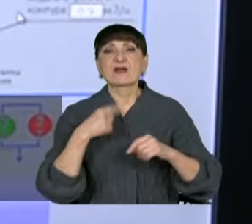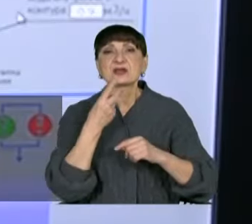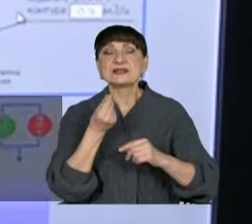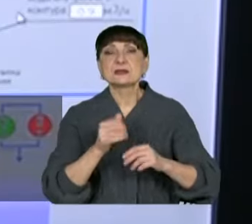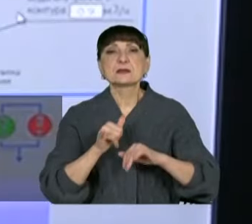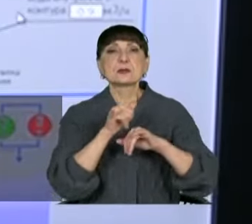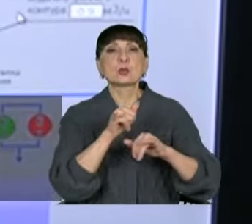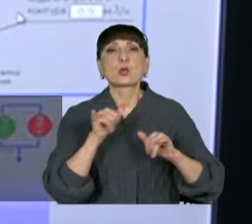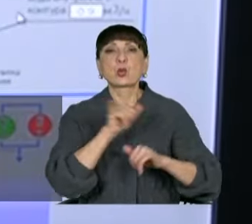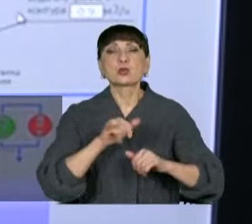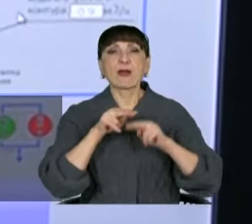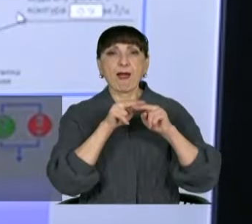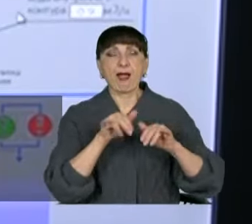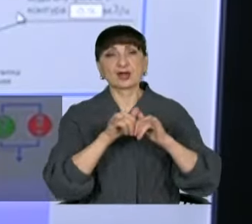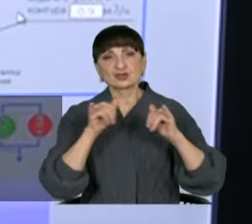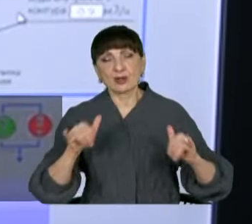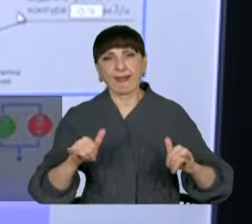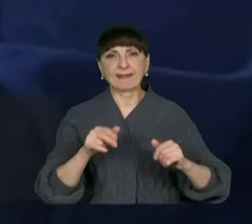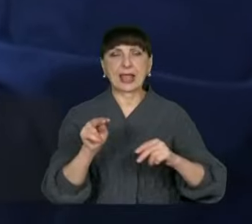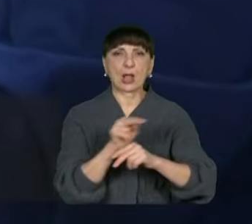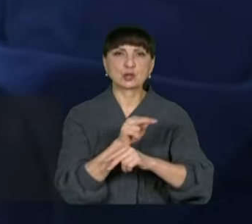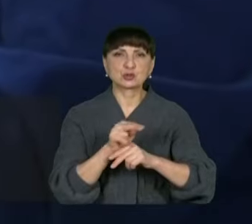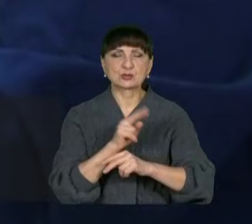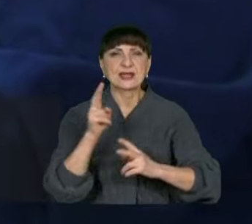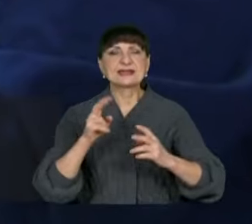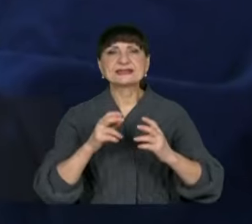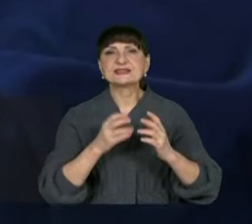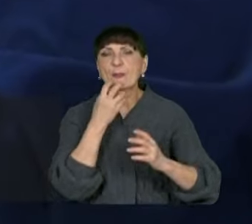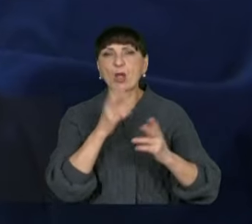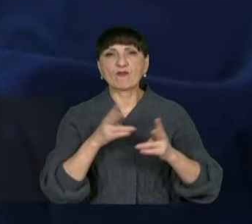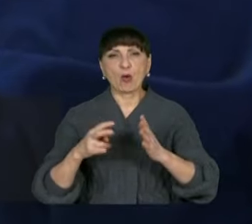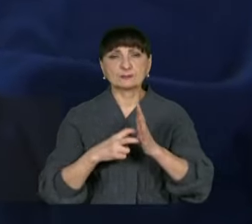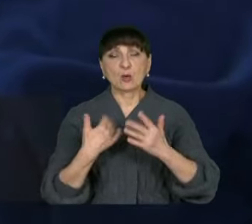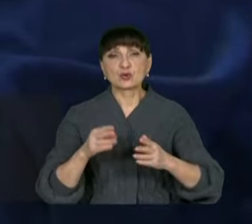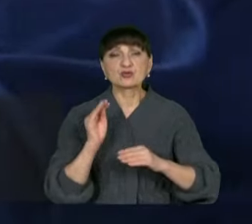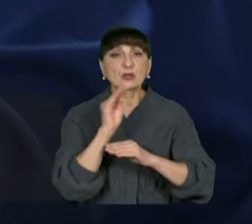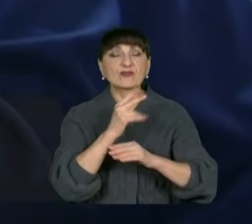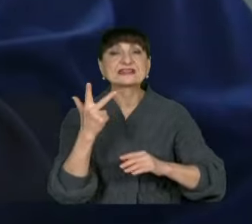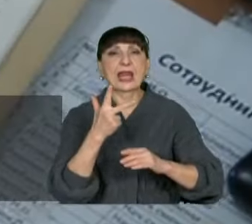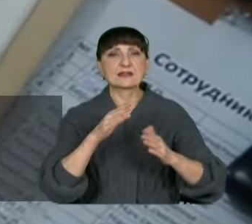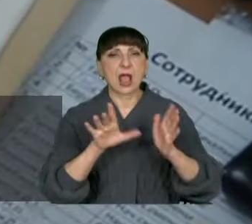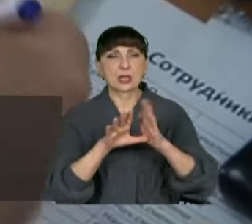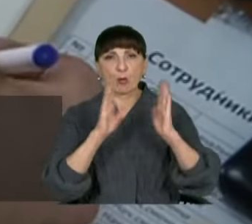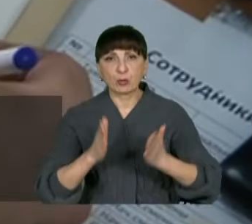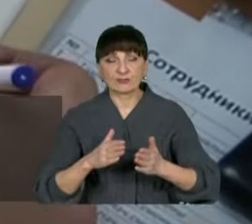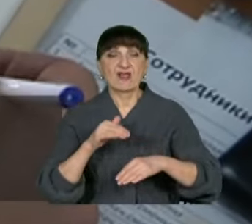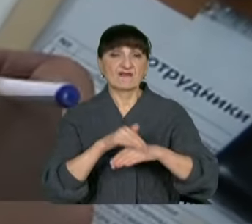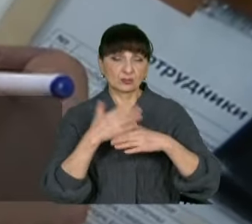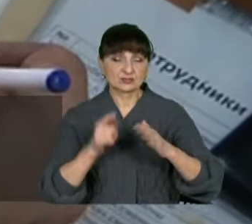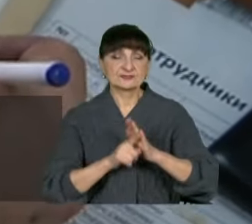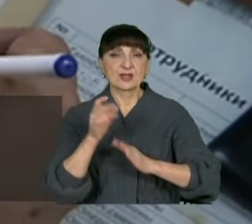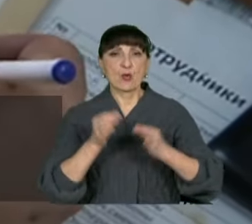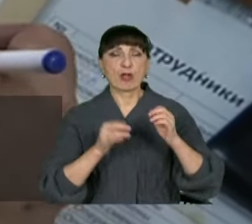для расширения и реконструкции тепловой электростанции с установкой третьего энергоблока. По факту возбуждено уголовное дело по